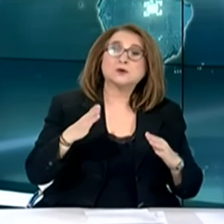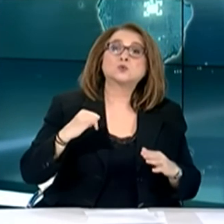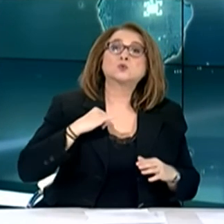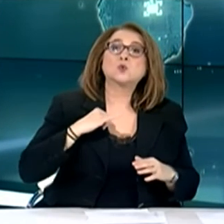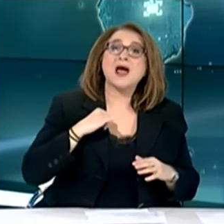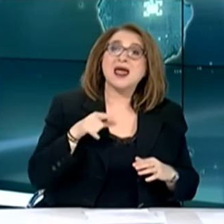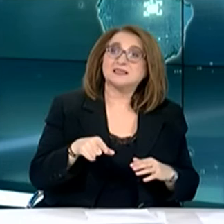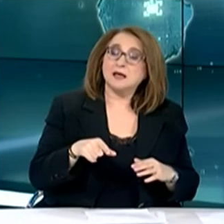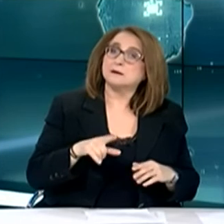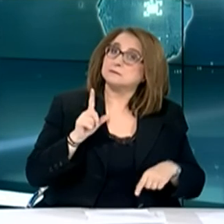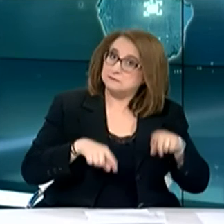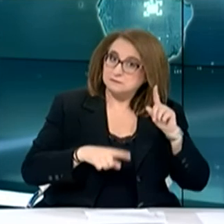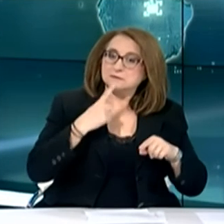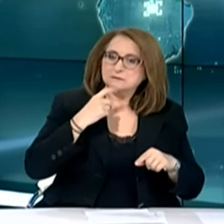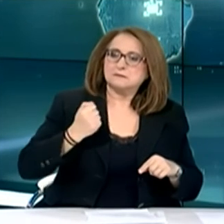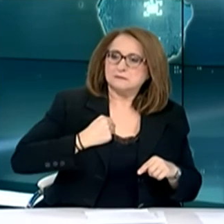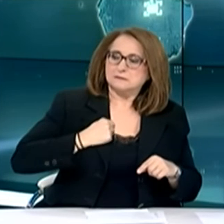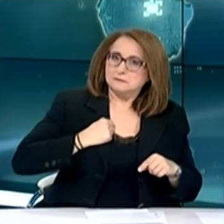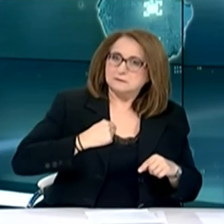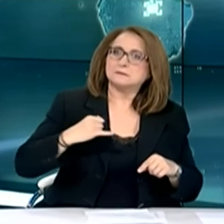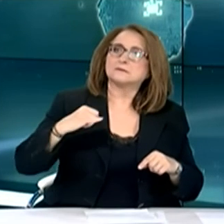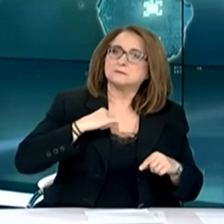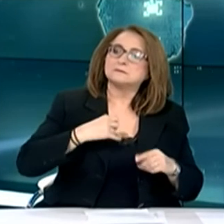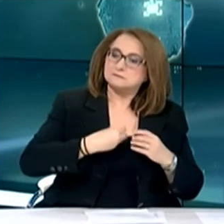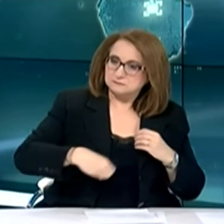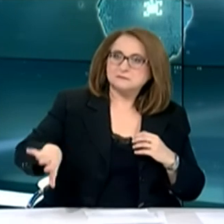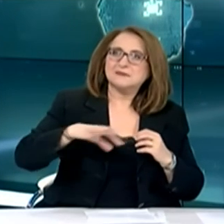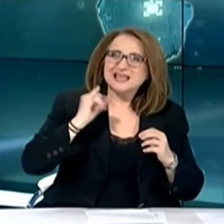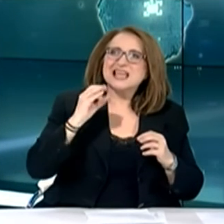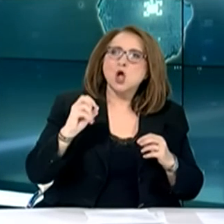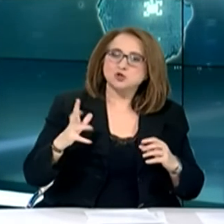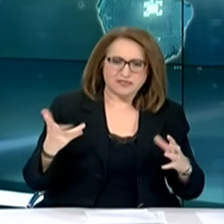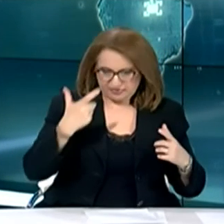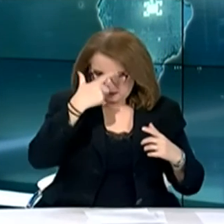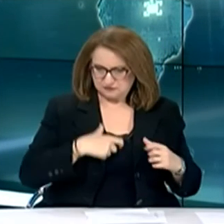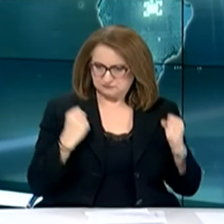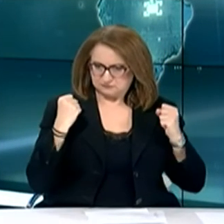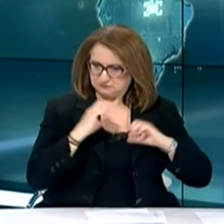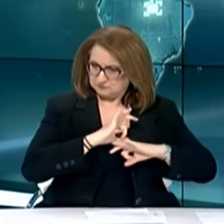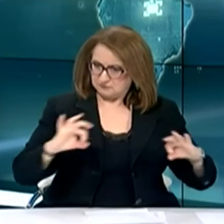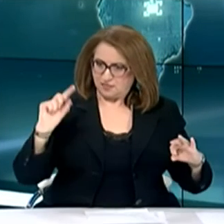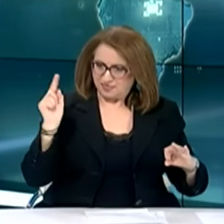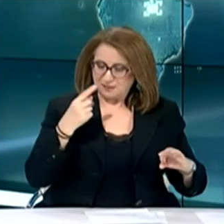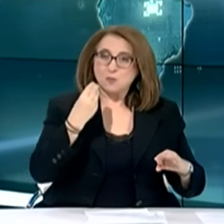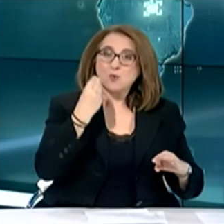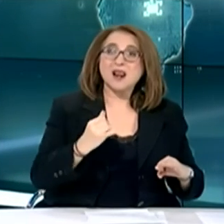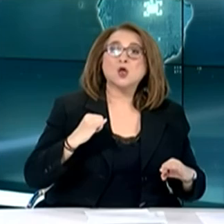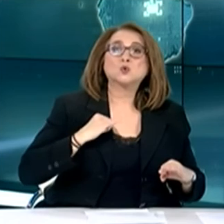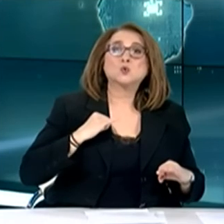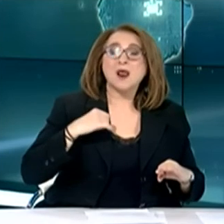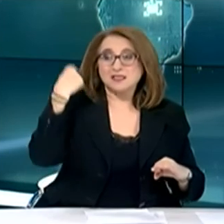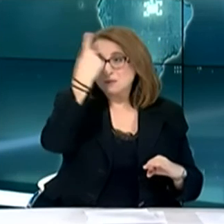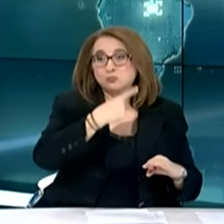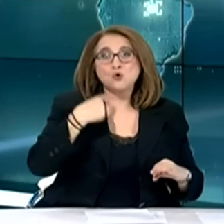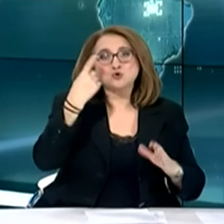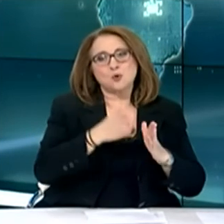ιός απεκρίνεται από τα κόπρανα, από το γαστρεντερικό για μεγάλο χρονικό διάστημα και μετά την ανάρρωση, ώστε να υπάρχει ειδική του τουαλέτα ή ειδική κανόνες καθαριότητας